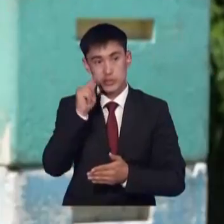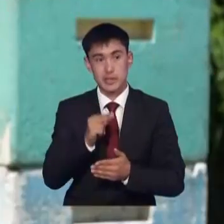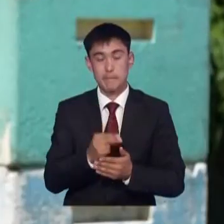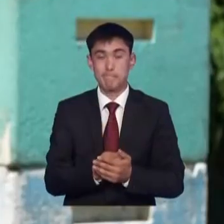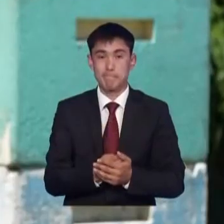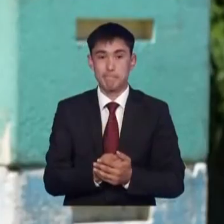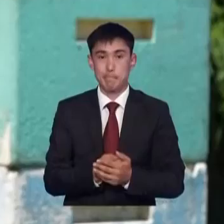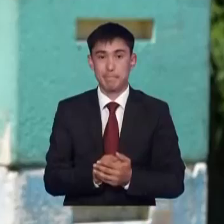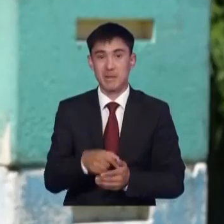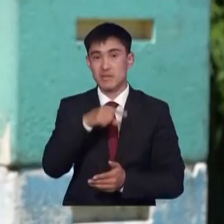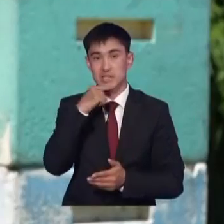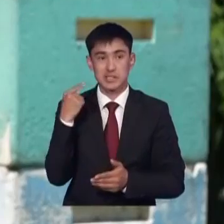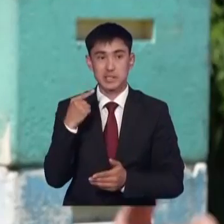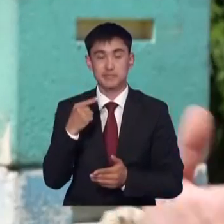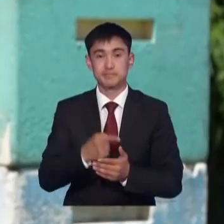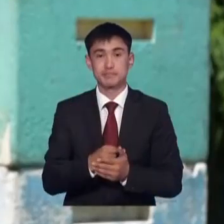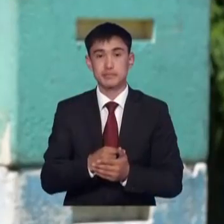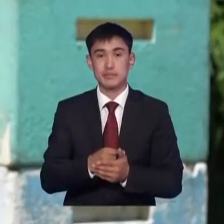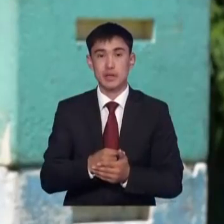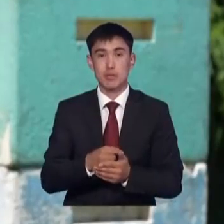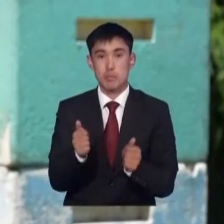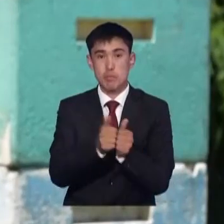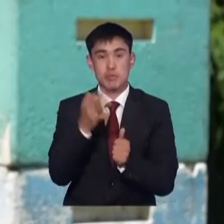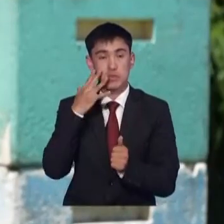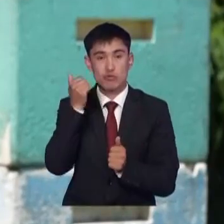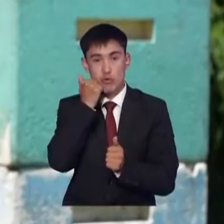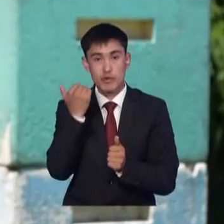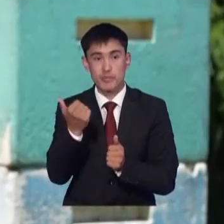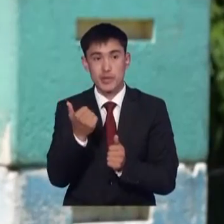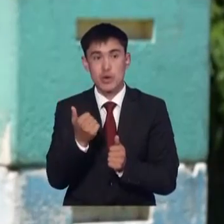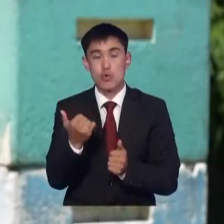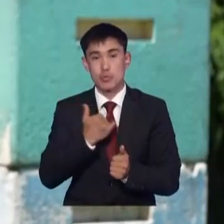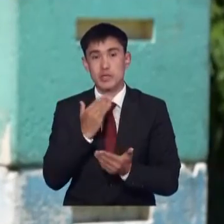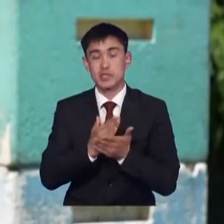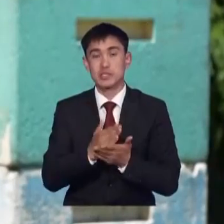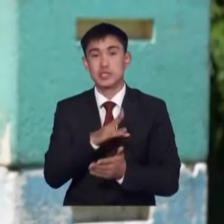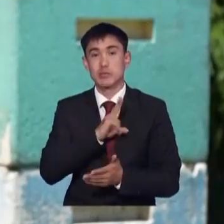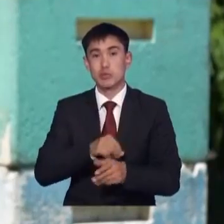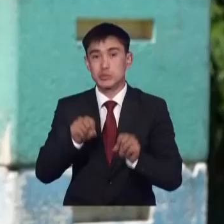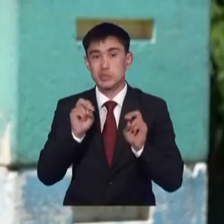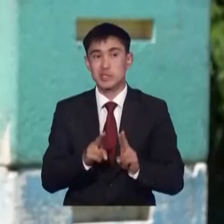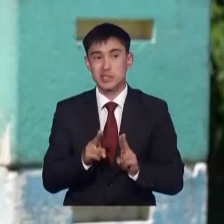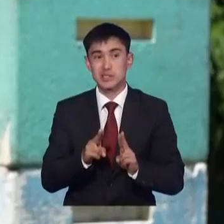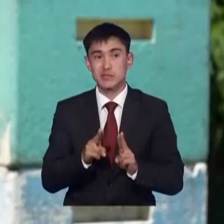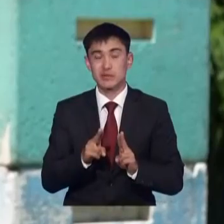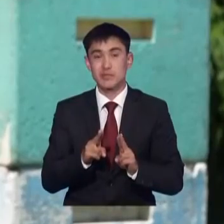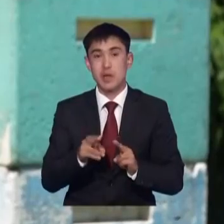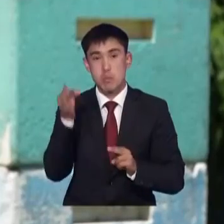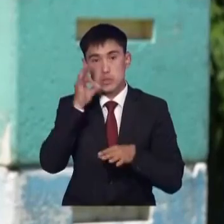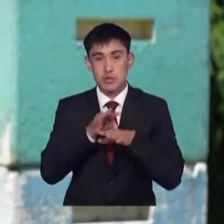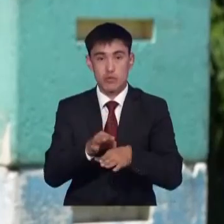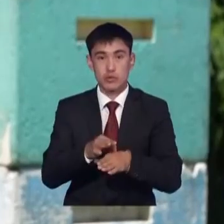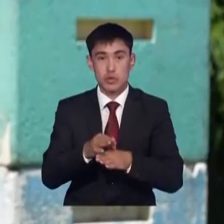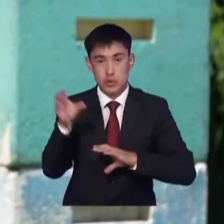непосредственно в России в Подмосковье в Волоколамске У меня есть диплом Да специализированный Пчеловод